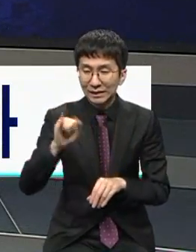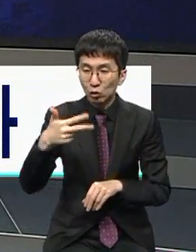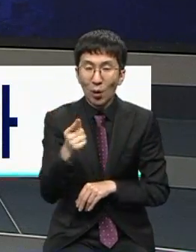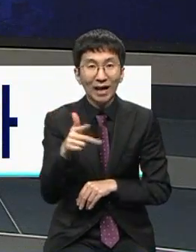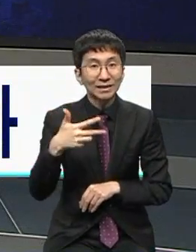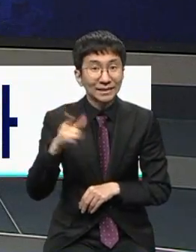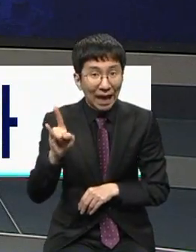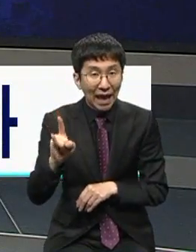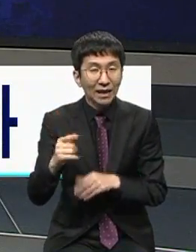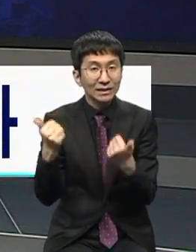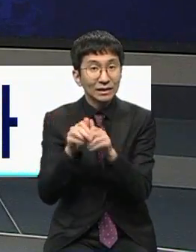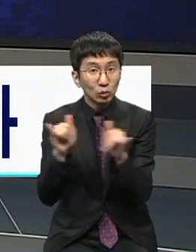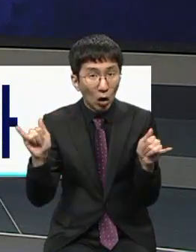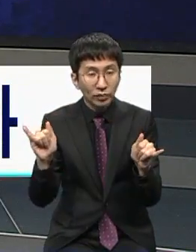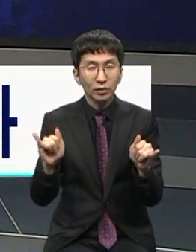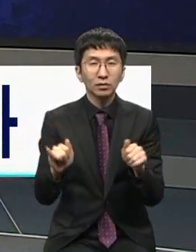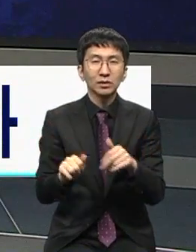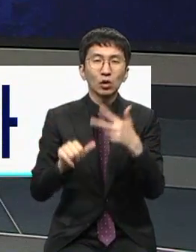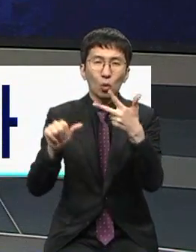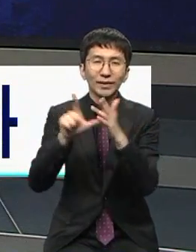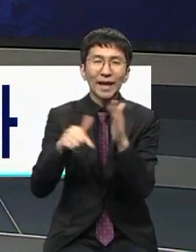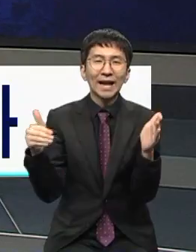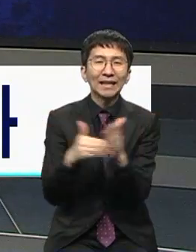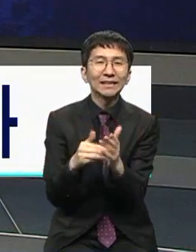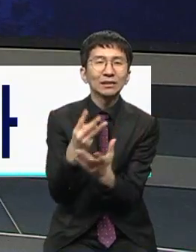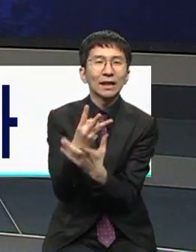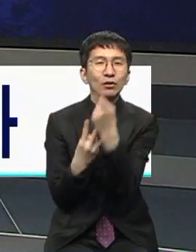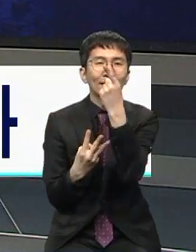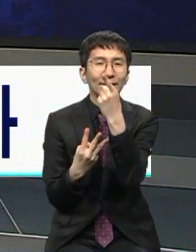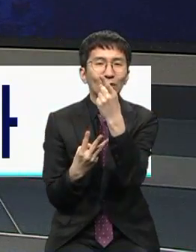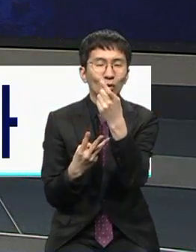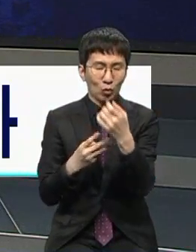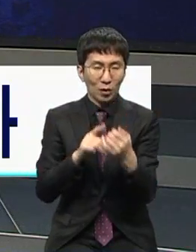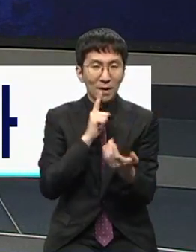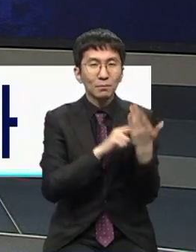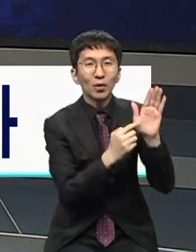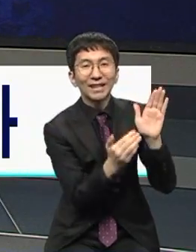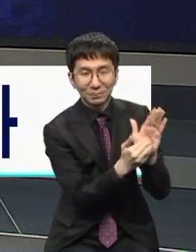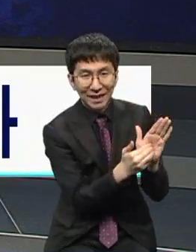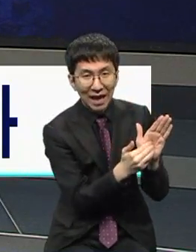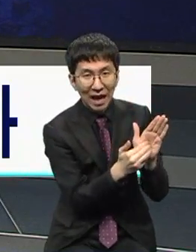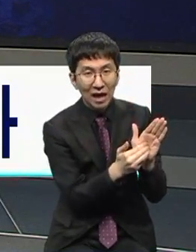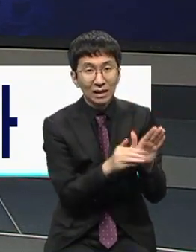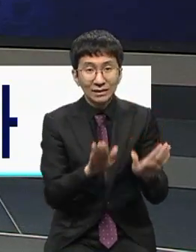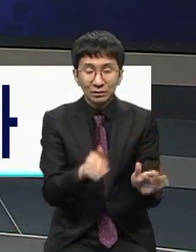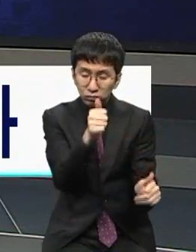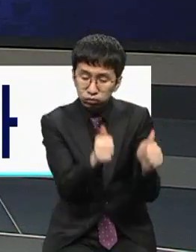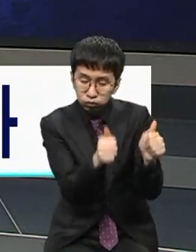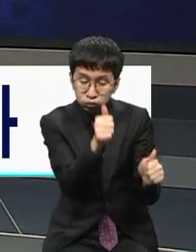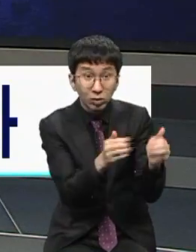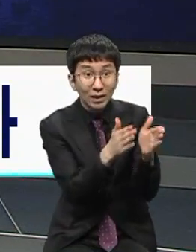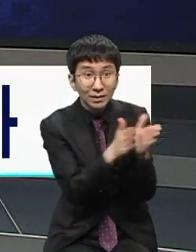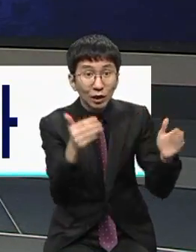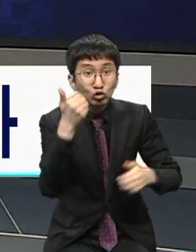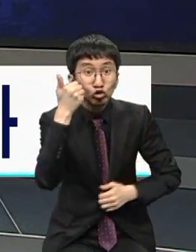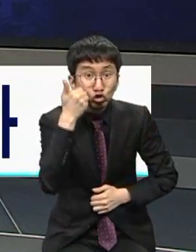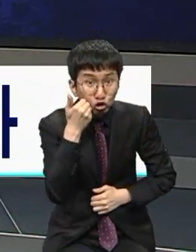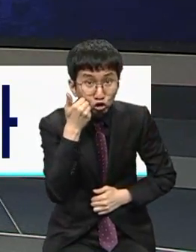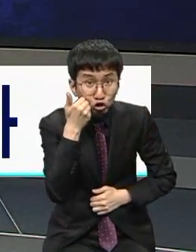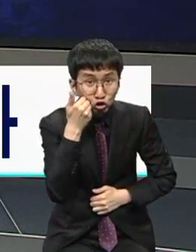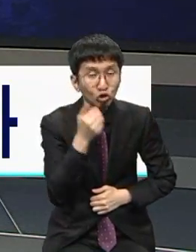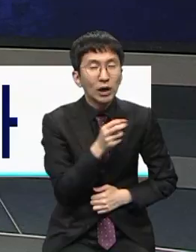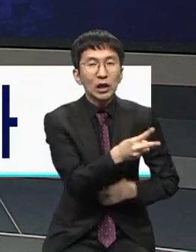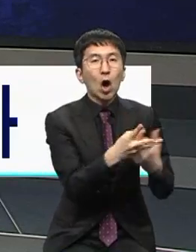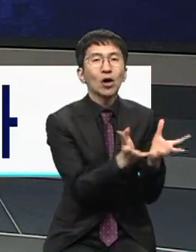의원은 다음 달 5일까지 단일화를 하겠다고 손을 잡았습니다. 자, 그럼 먼저 경선 레이스에 총성이 울린